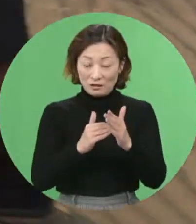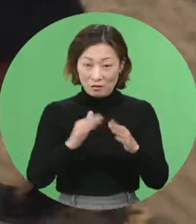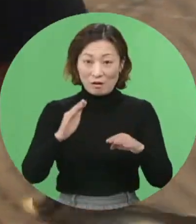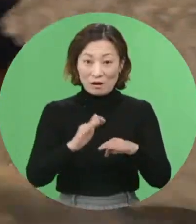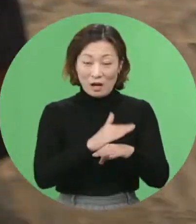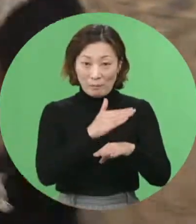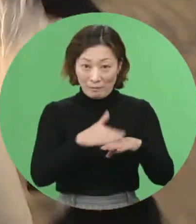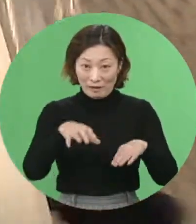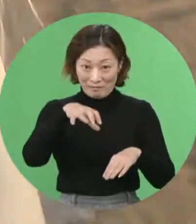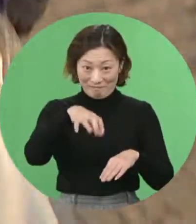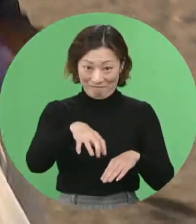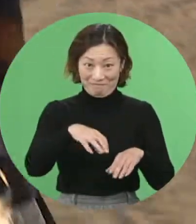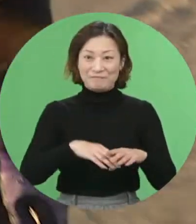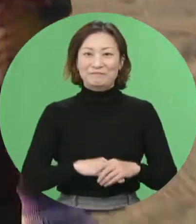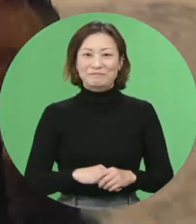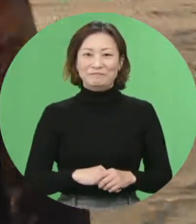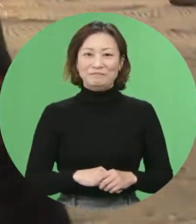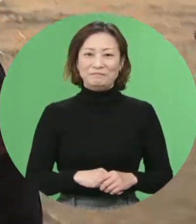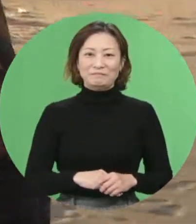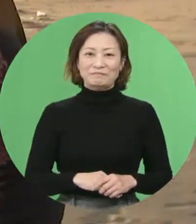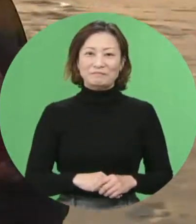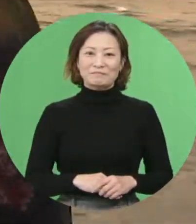浜辺です。